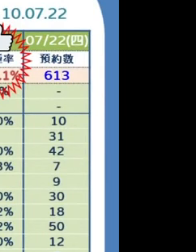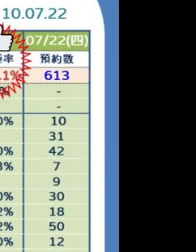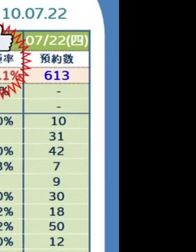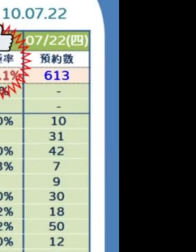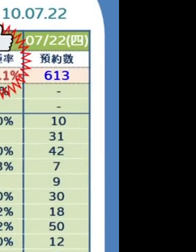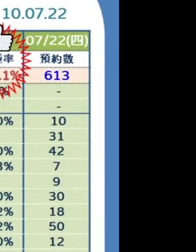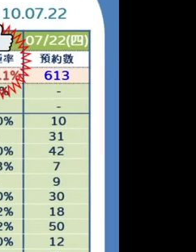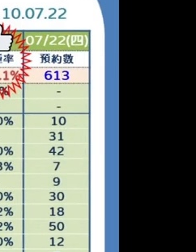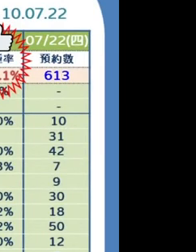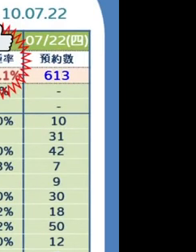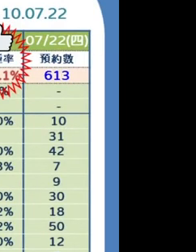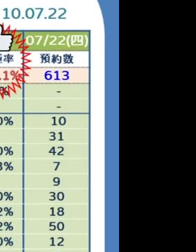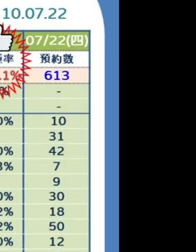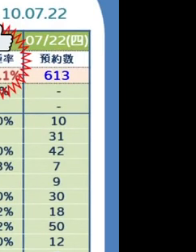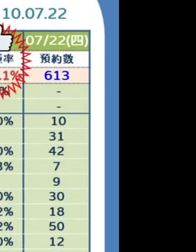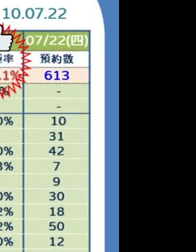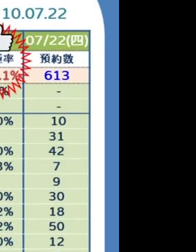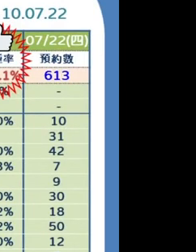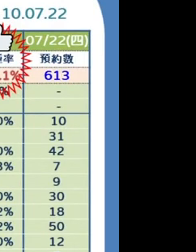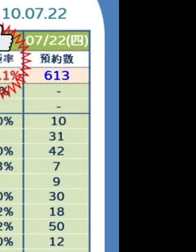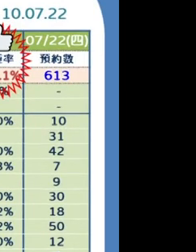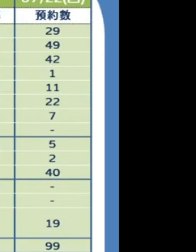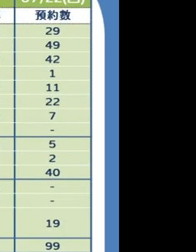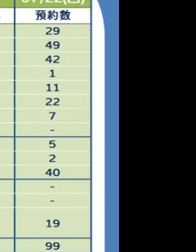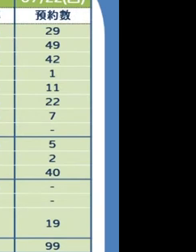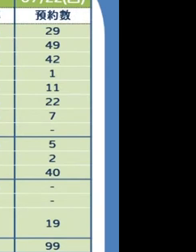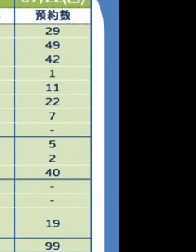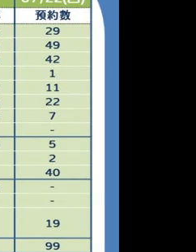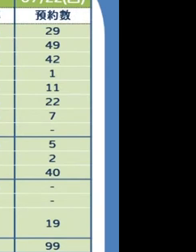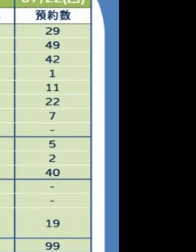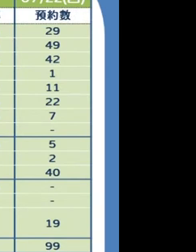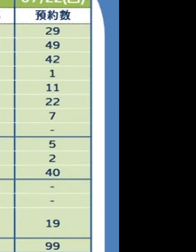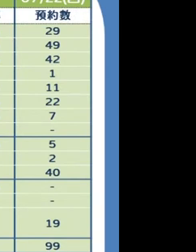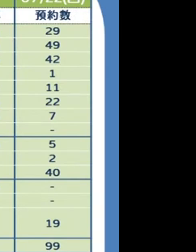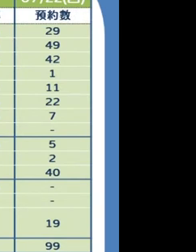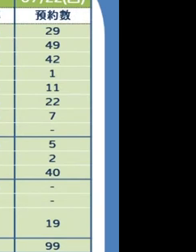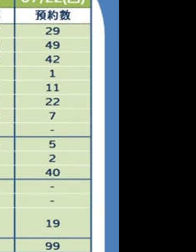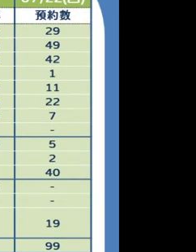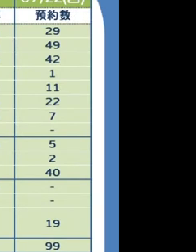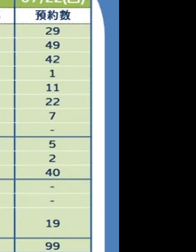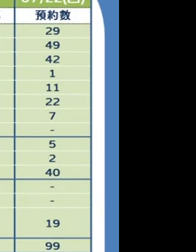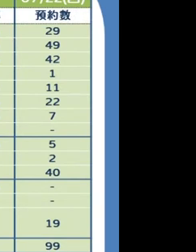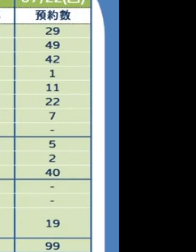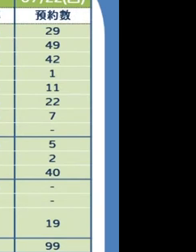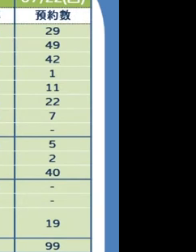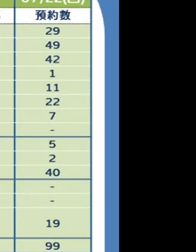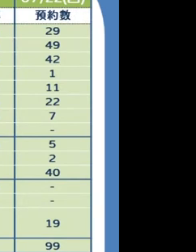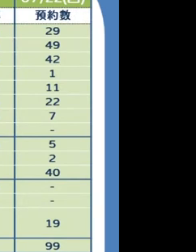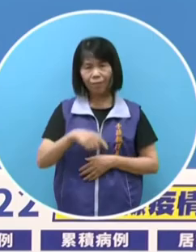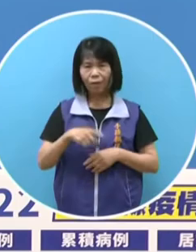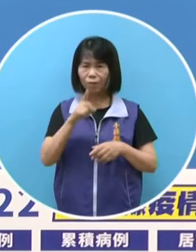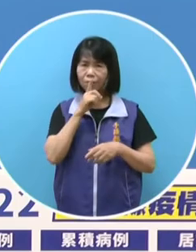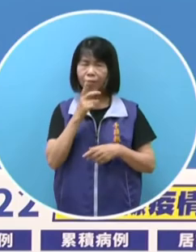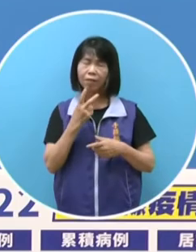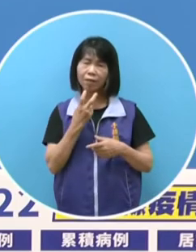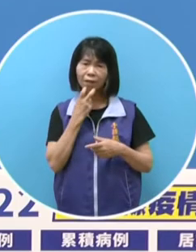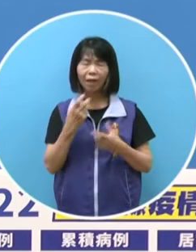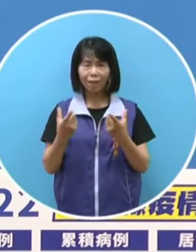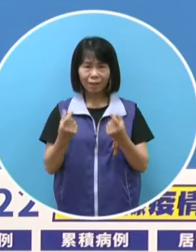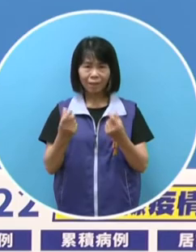的疫苗，并呼吁乡亲不要轻忽烟花台风，要做好防台的准备。 中央是不是也可